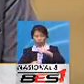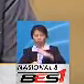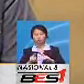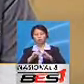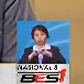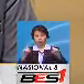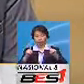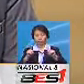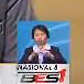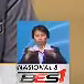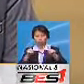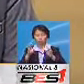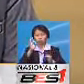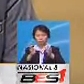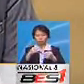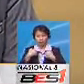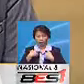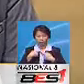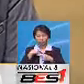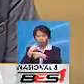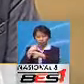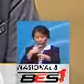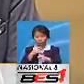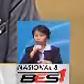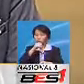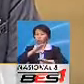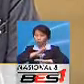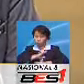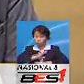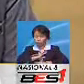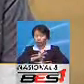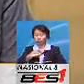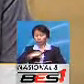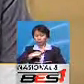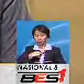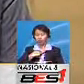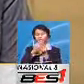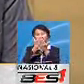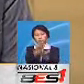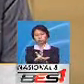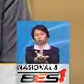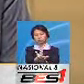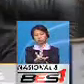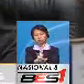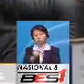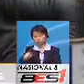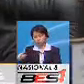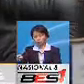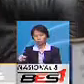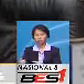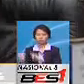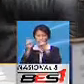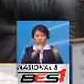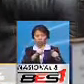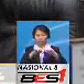namun kalau ada mereka yang masih tak puas hati saya cadangkan supaya mereka rujuk